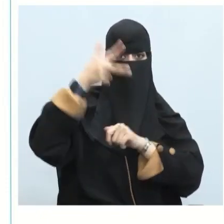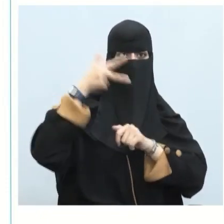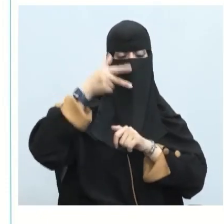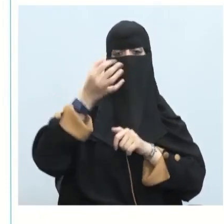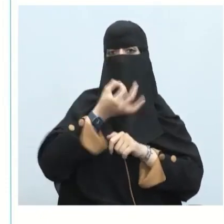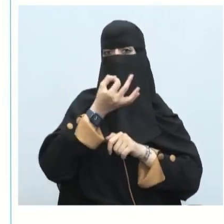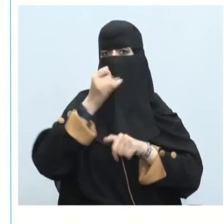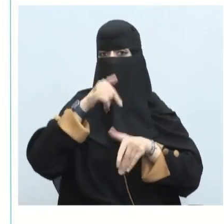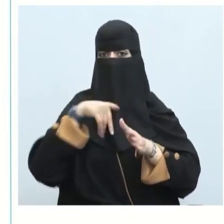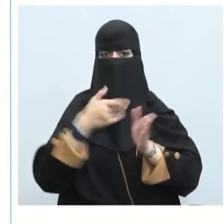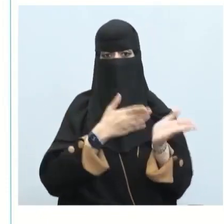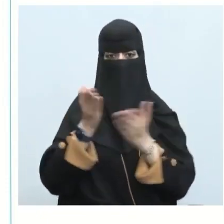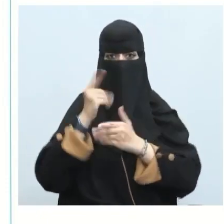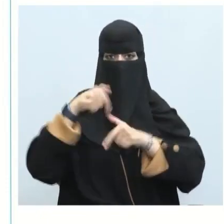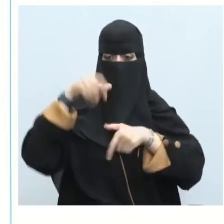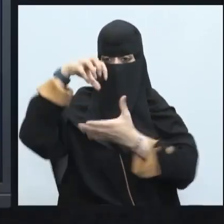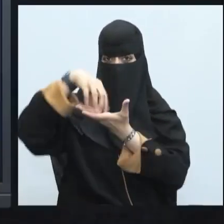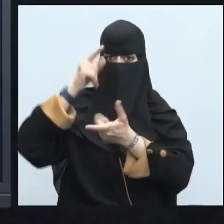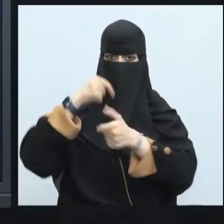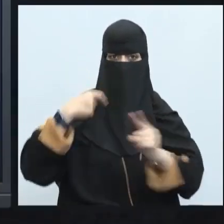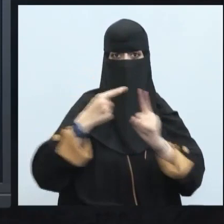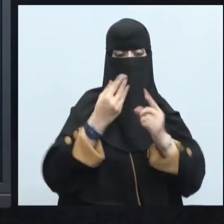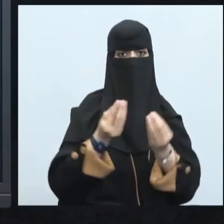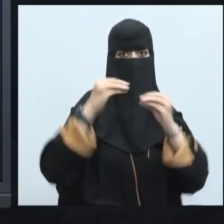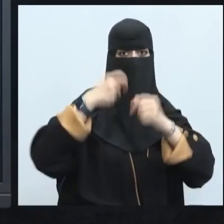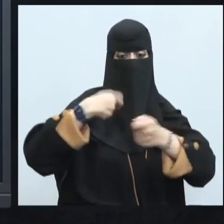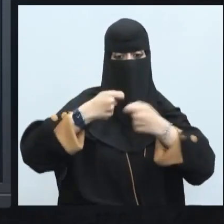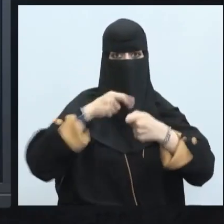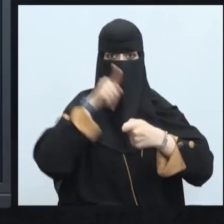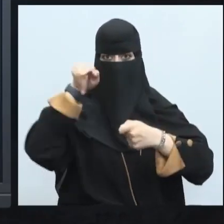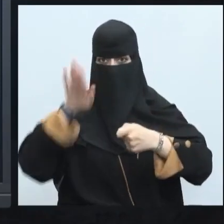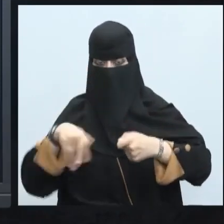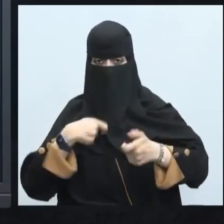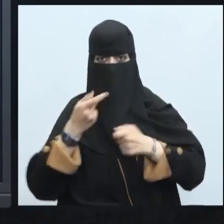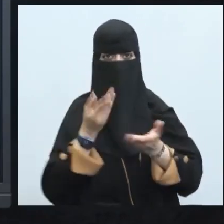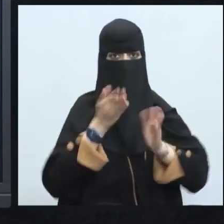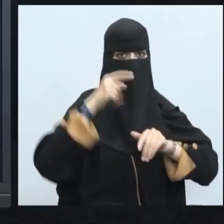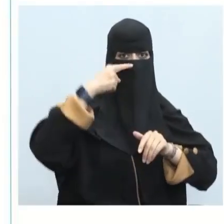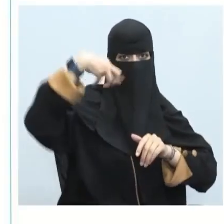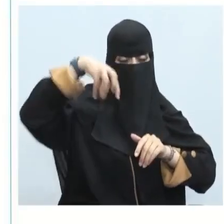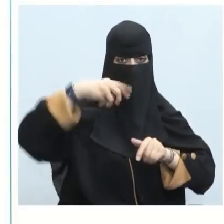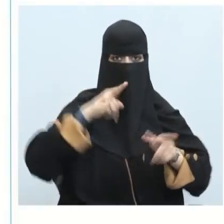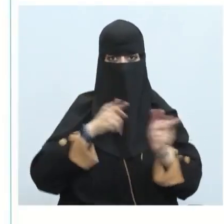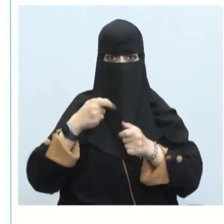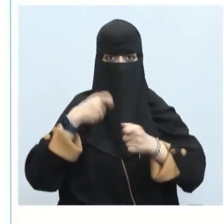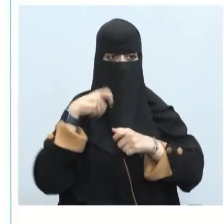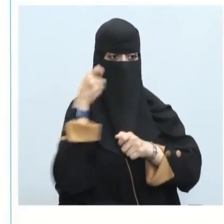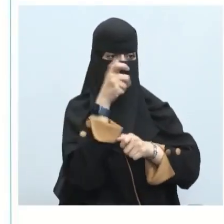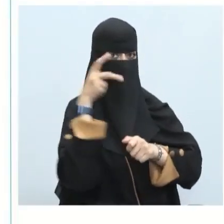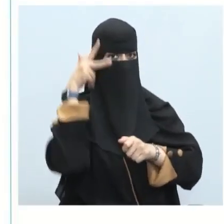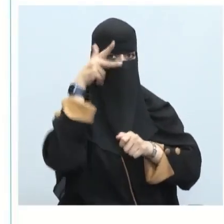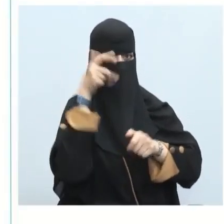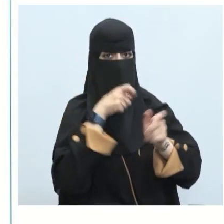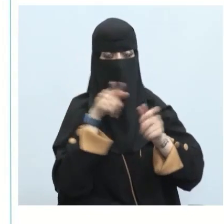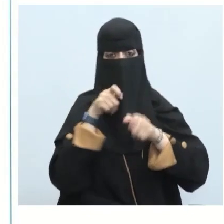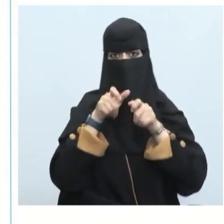تتكلم عن خدمه او منتج معين بهدف زياده مبيعات هذه الخدمه او المنتج ايضا من الانواع